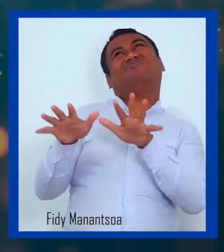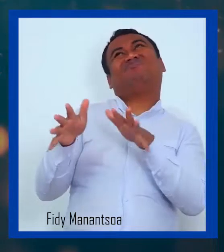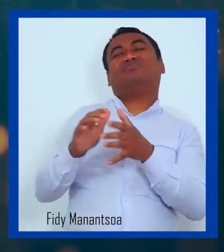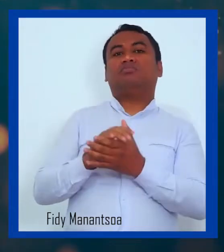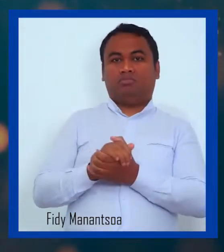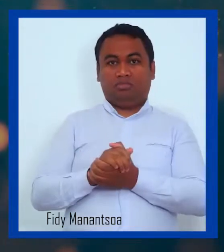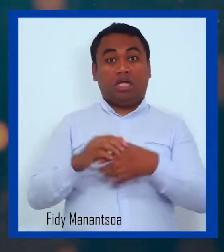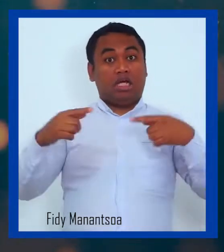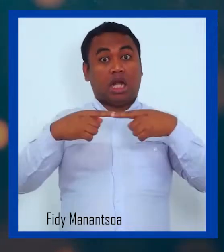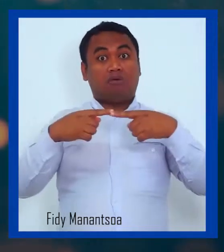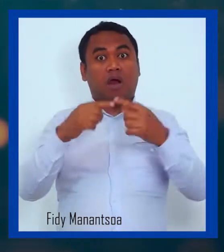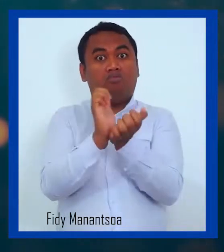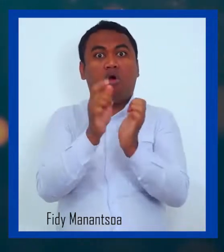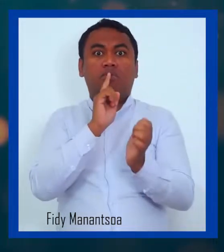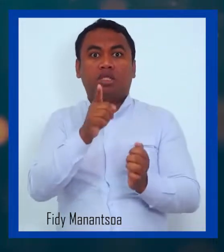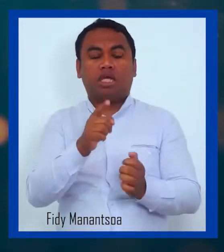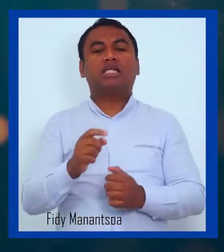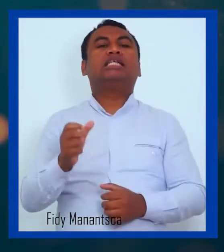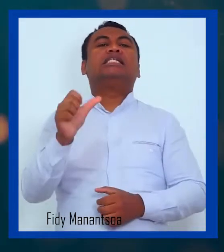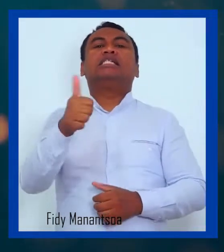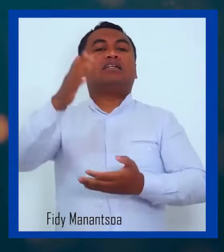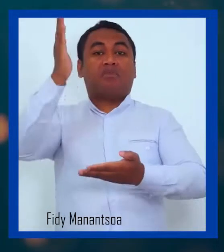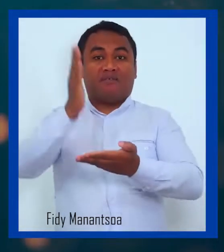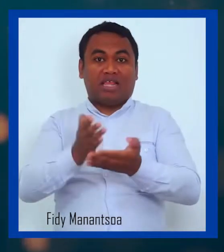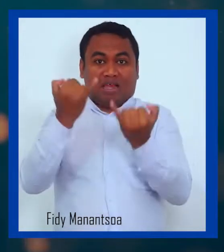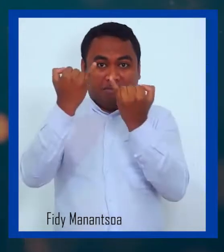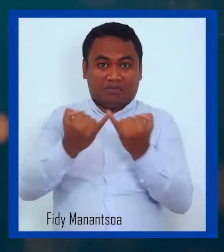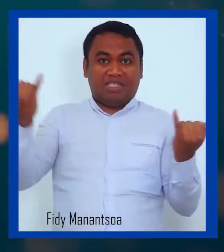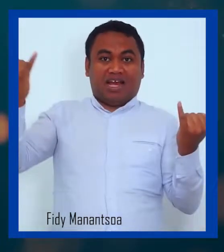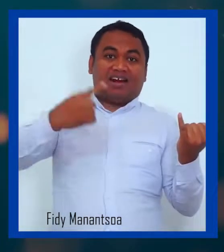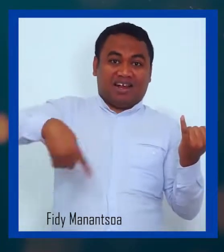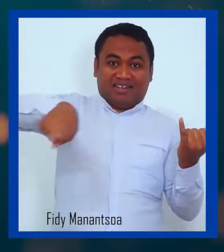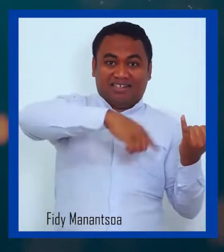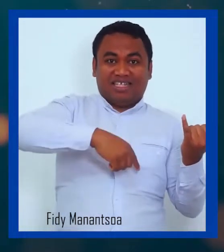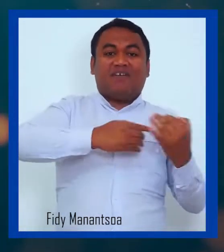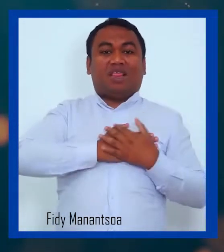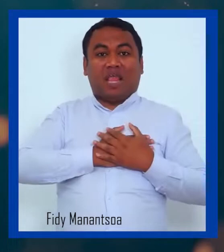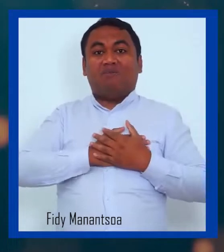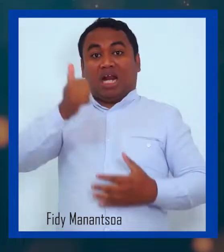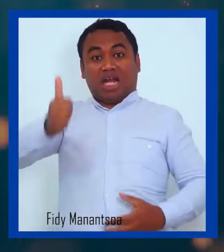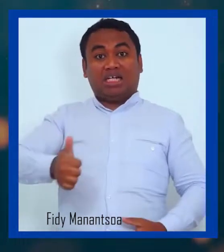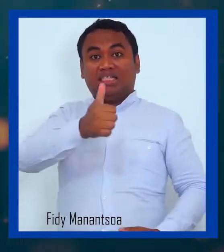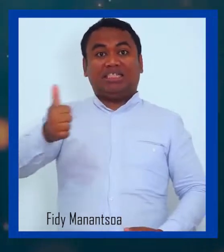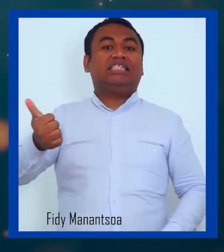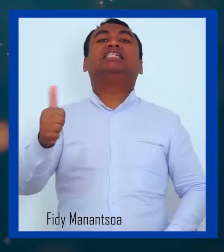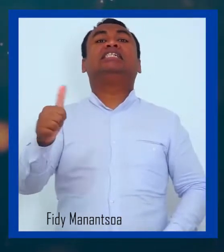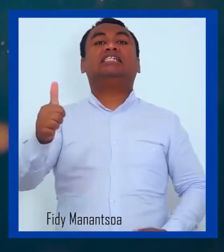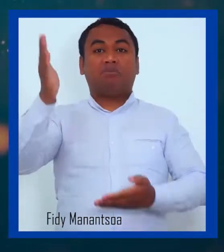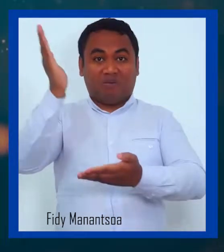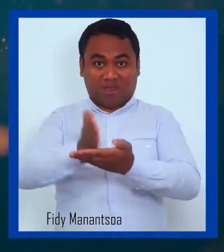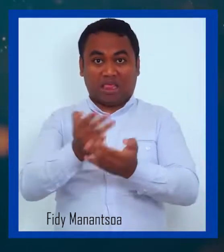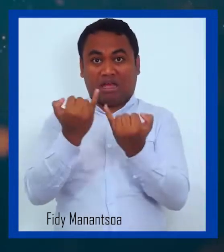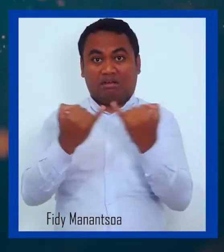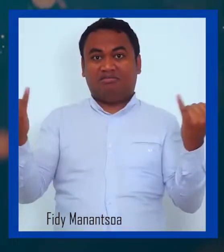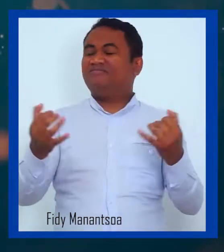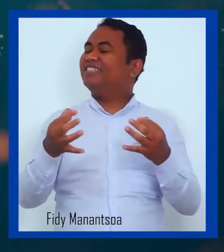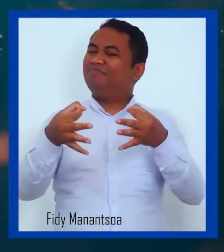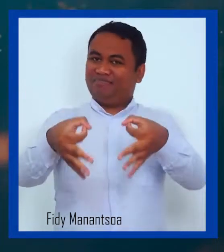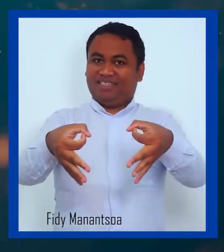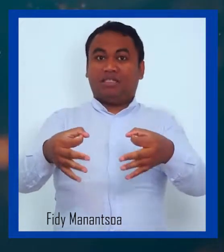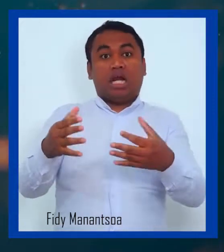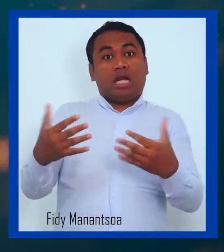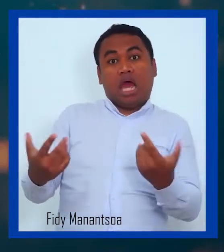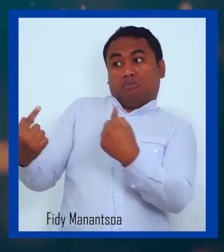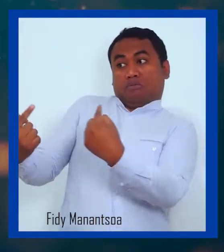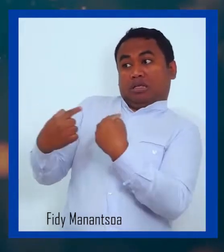miresaka izy ny amin'ny hoe iza no ahasaraka antsika amin'ny fitiavan'i Kristy ozy izy. Izany hoe ny olona resy lahatra amin'ny fitiavan'i Kristy dia tsy hiala aminy mihitsy na